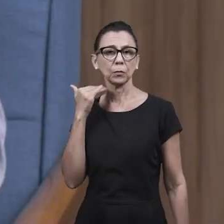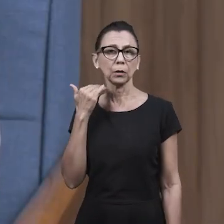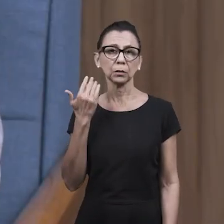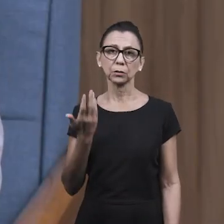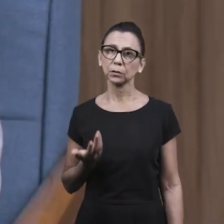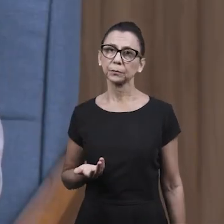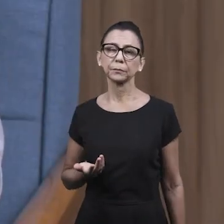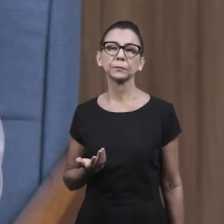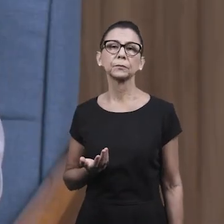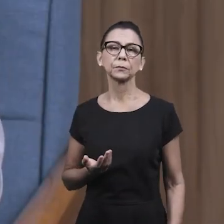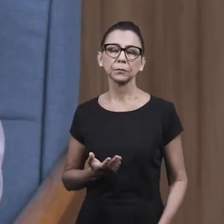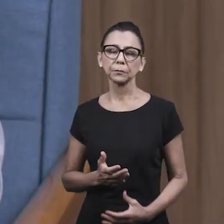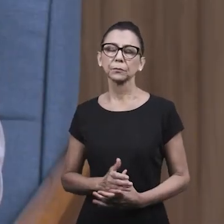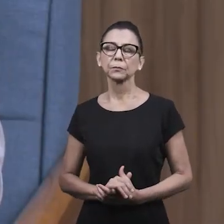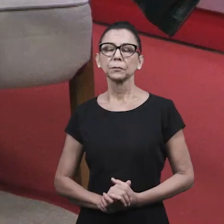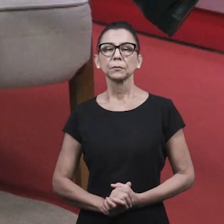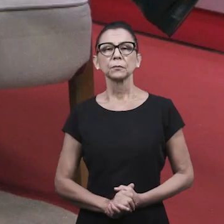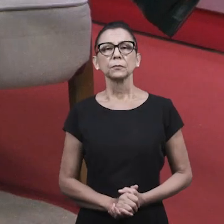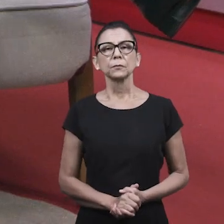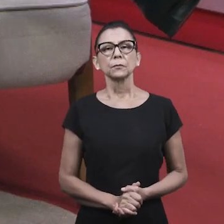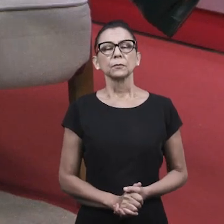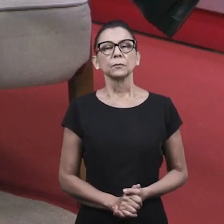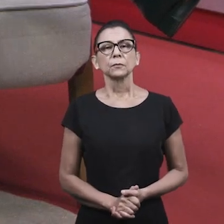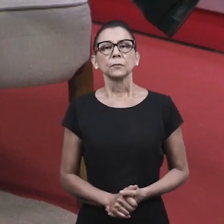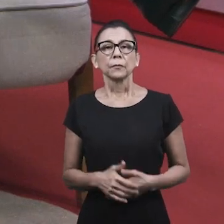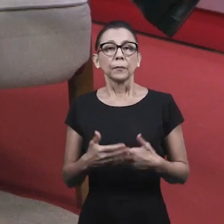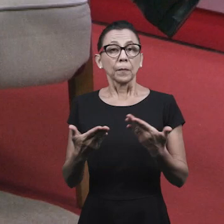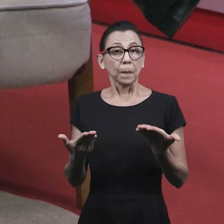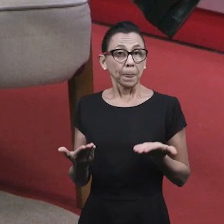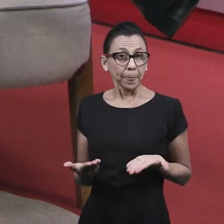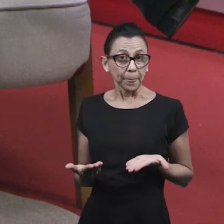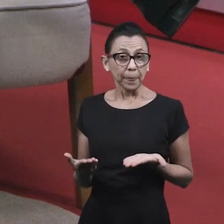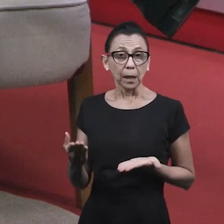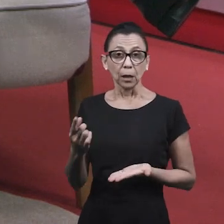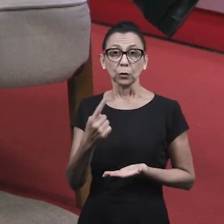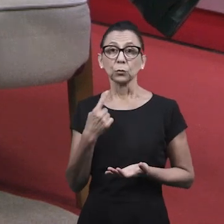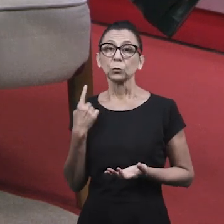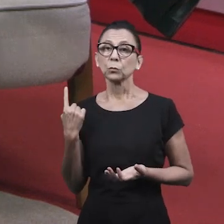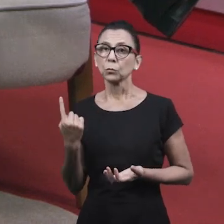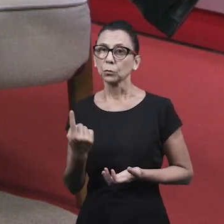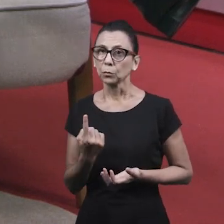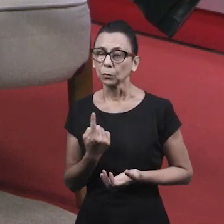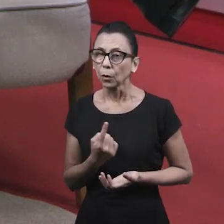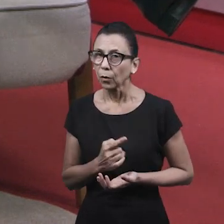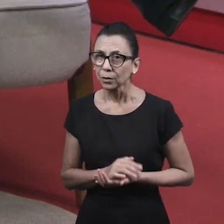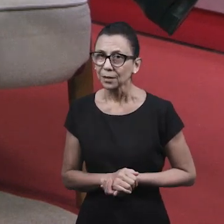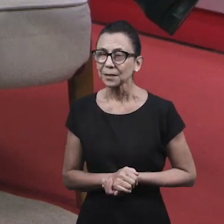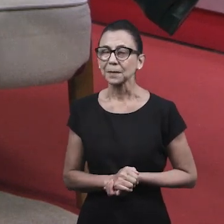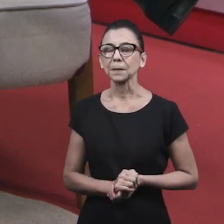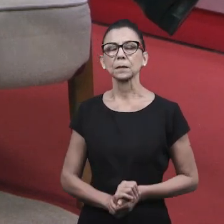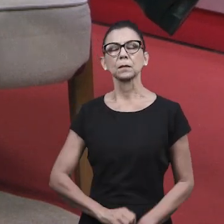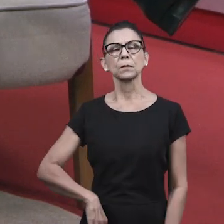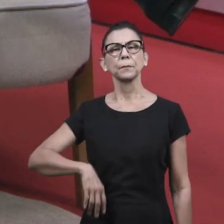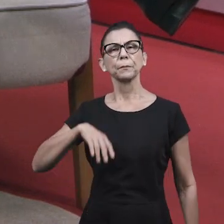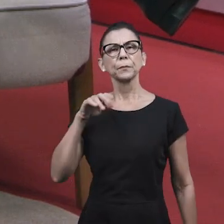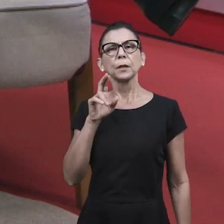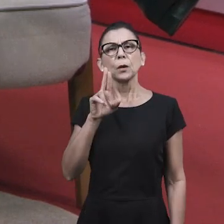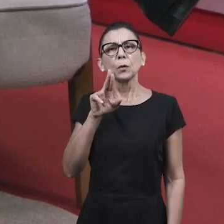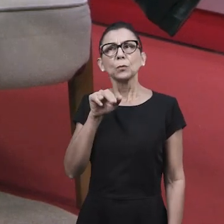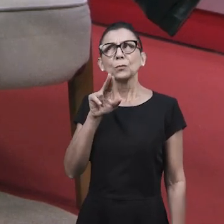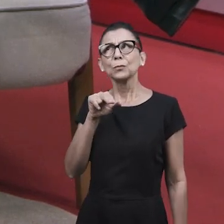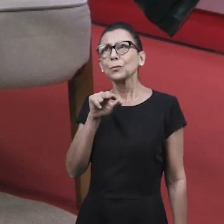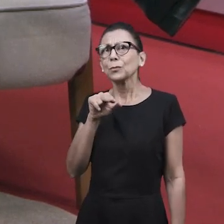paye du péché, le résultat du péché est la mort. C'est la mort. C'est pour cela que